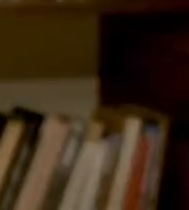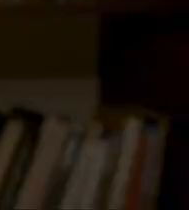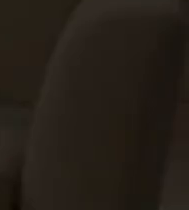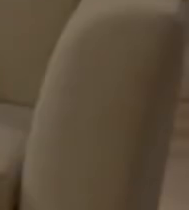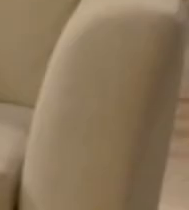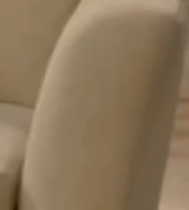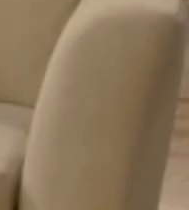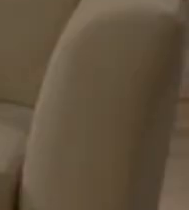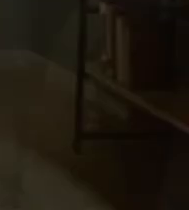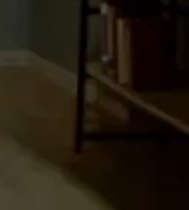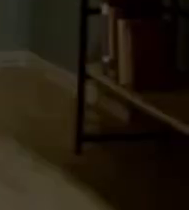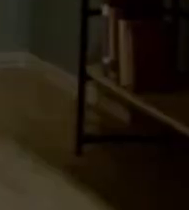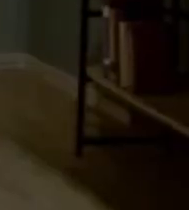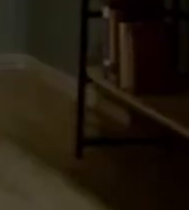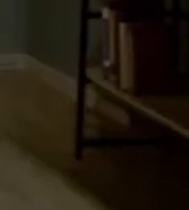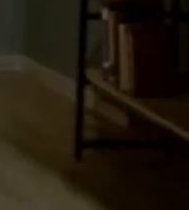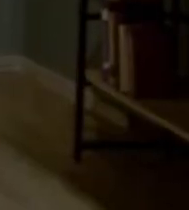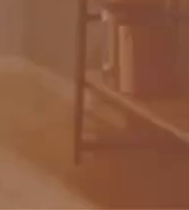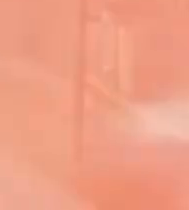შეიძლება მეტყვი.